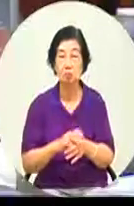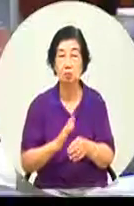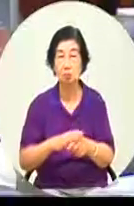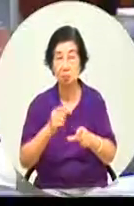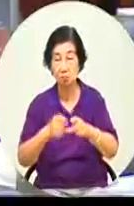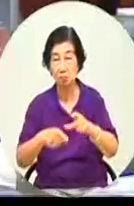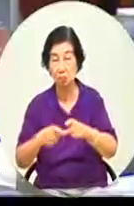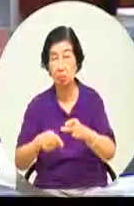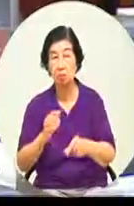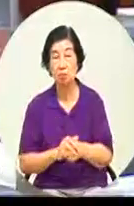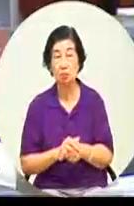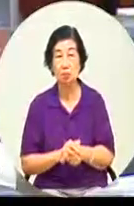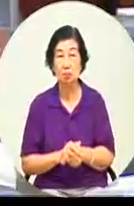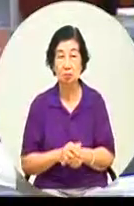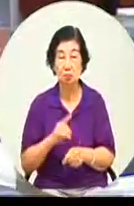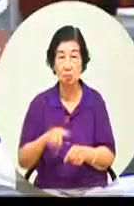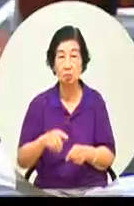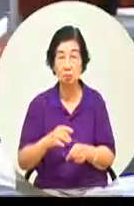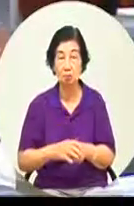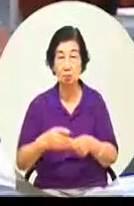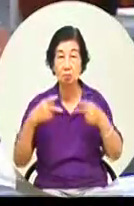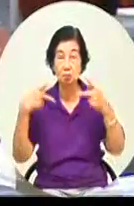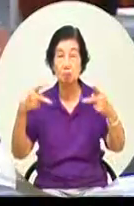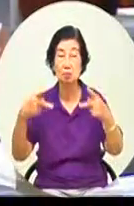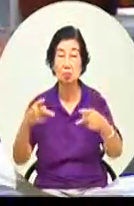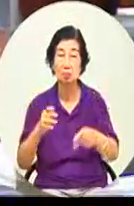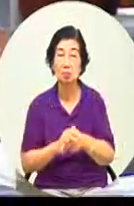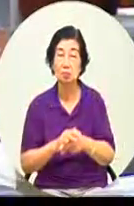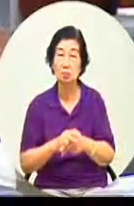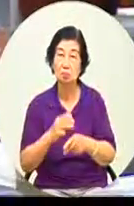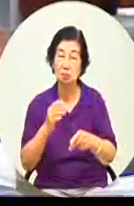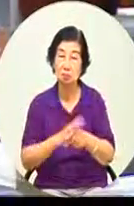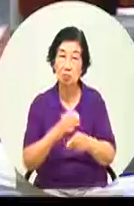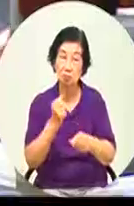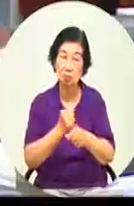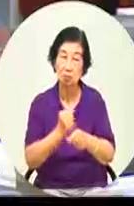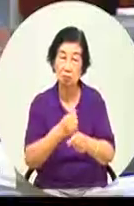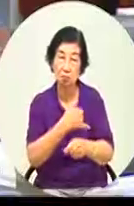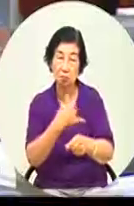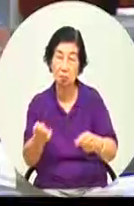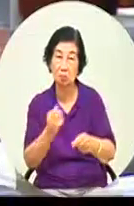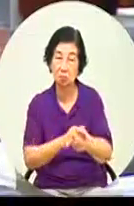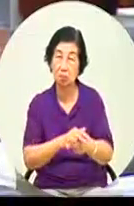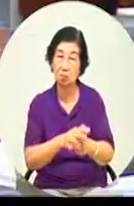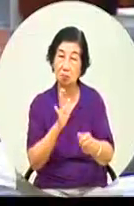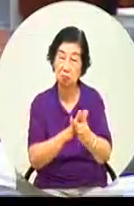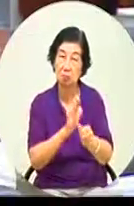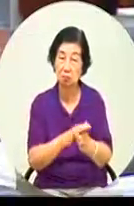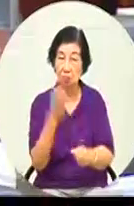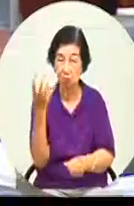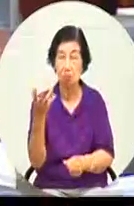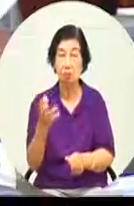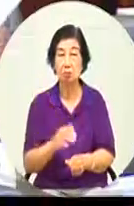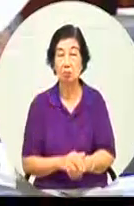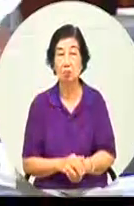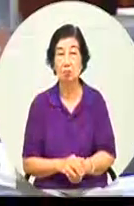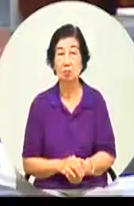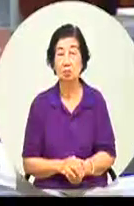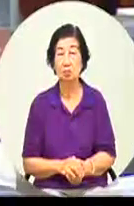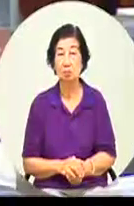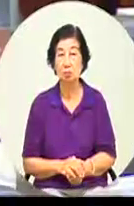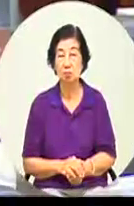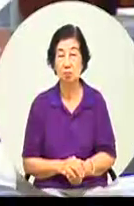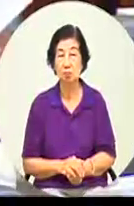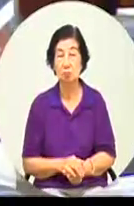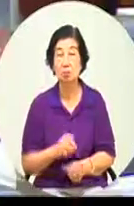以后伊这条捷运者嘛是伊的员工，员工受惠啊，啊，所以这也当针对吼，针对这点来甲这资金